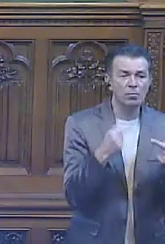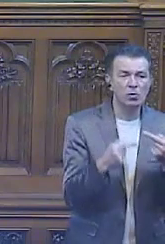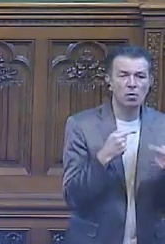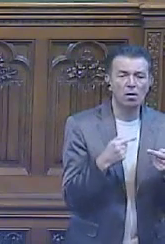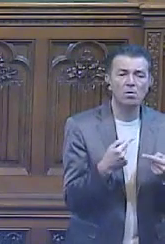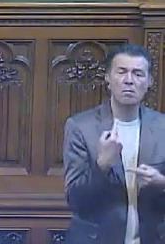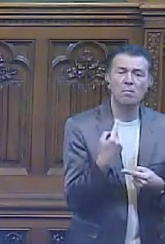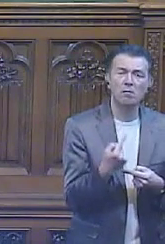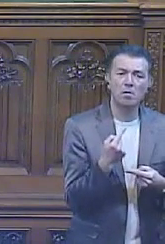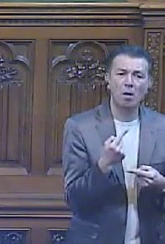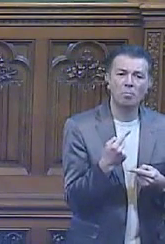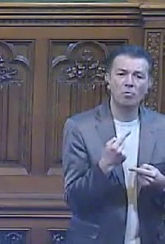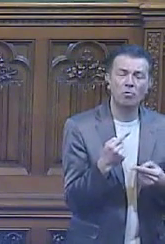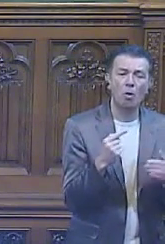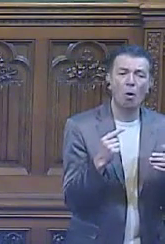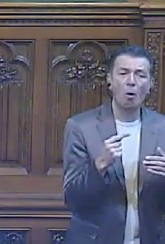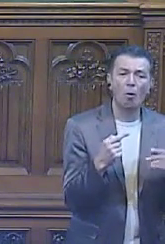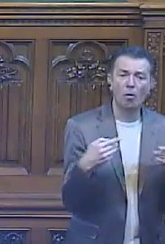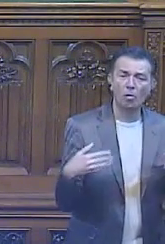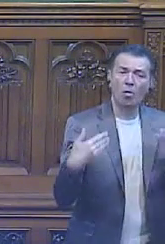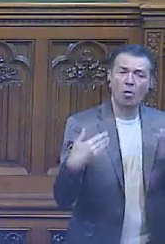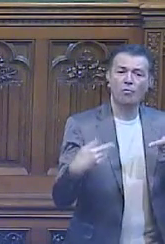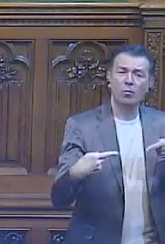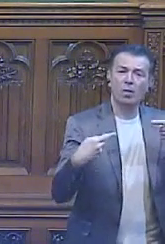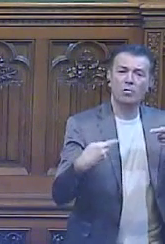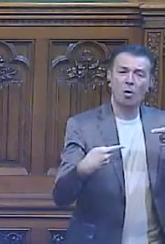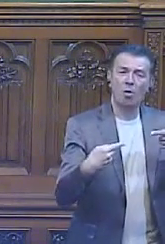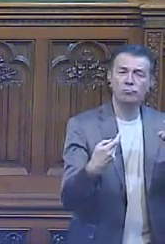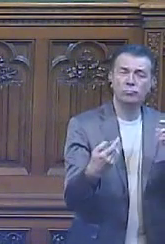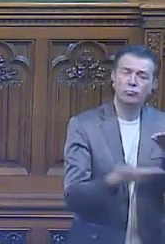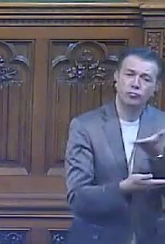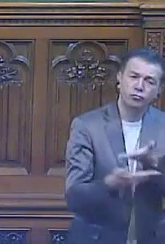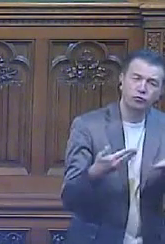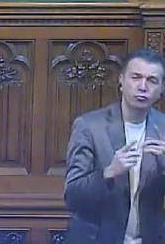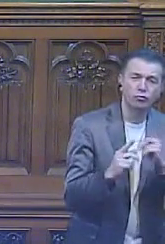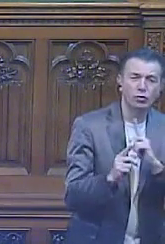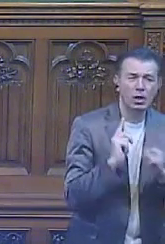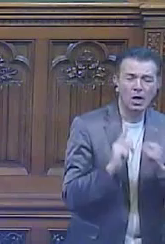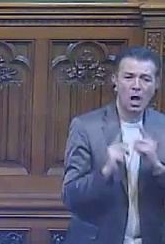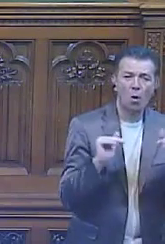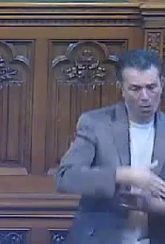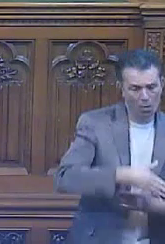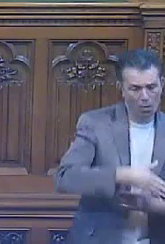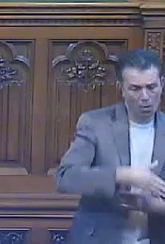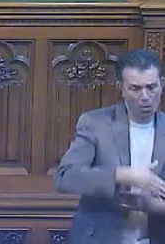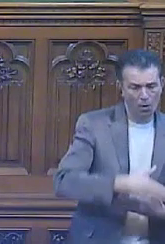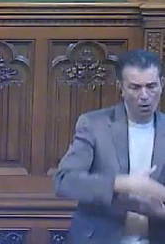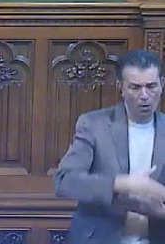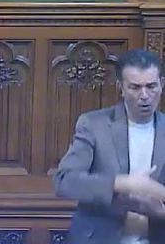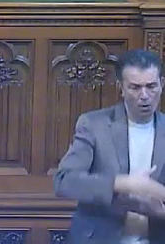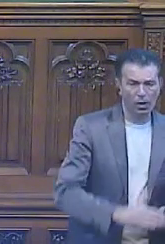drückt sich hier vor der Konfrontation, er drückt sich vor dem Diskurs, vor dem Dialog. Das ist traurig